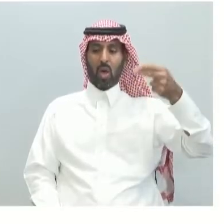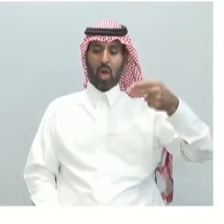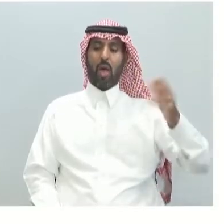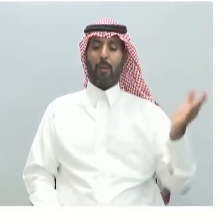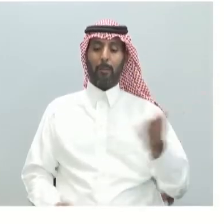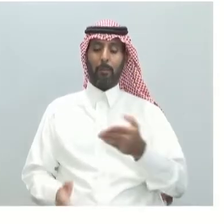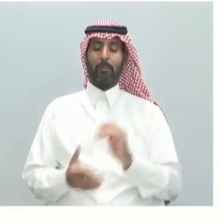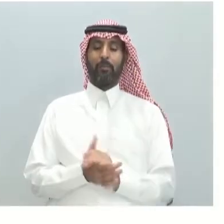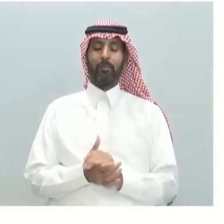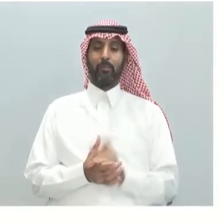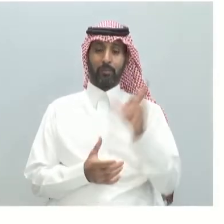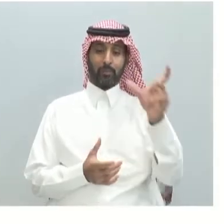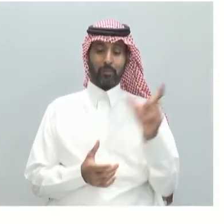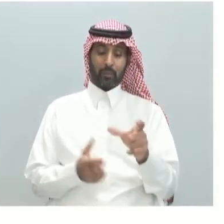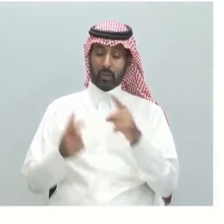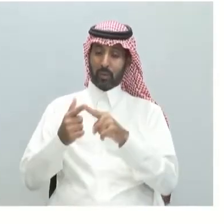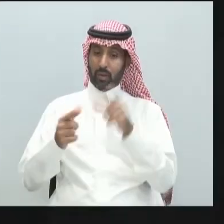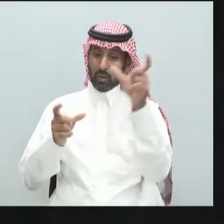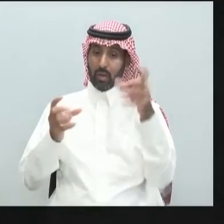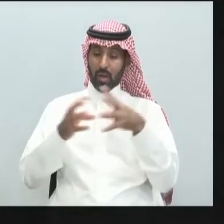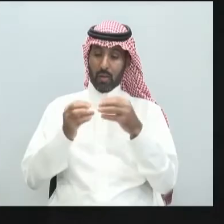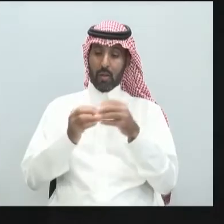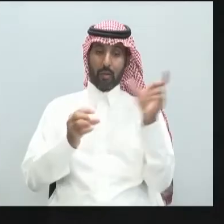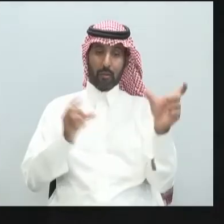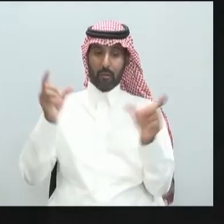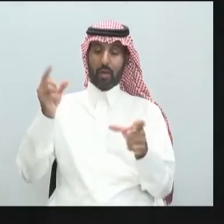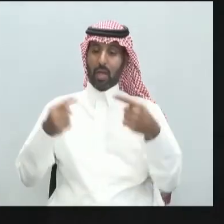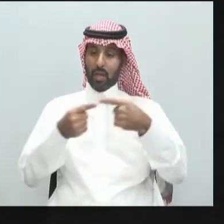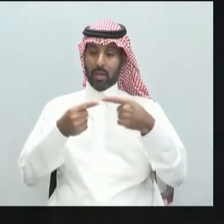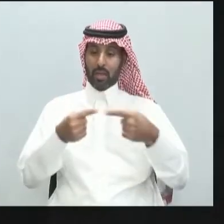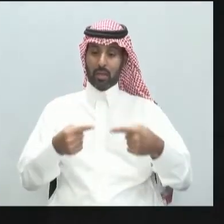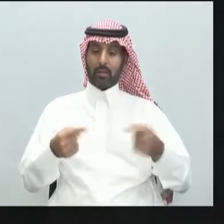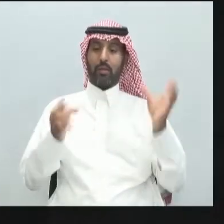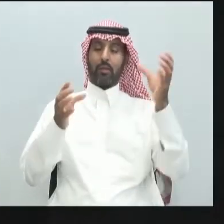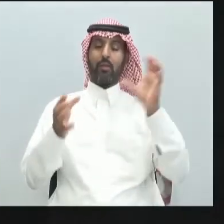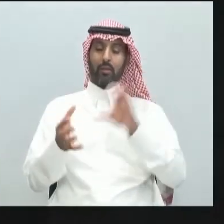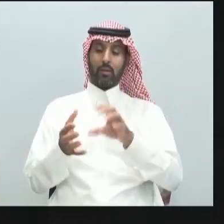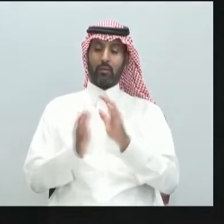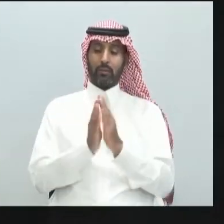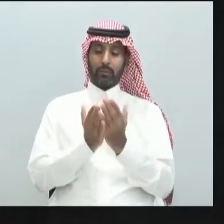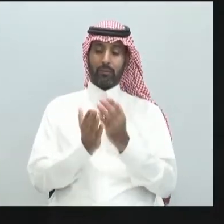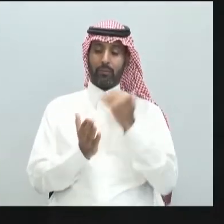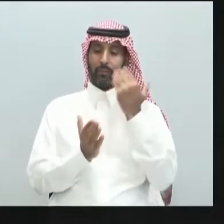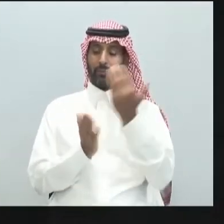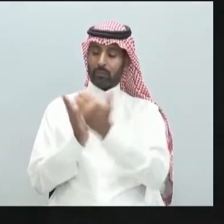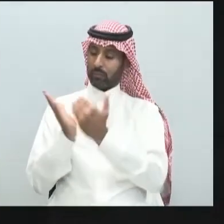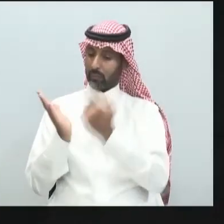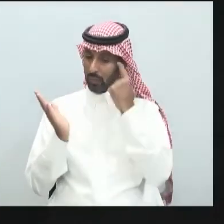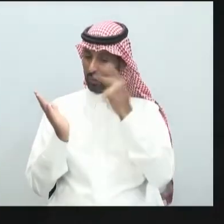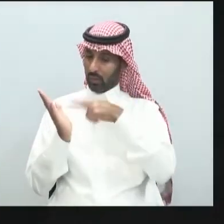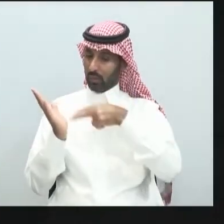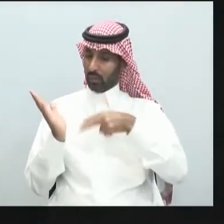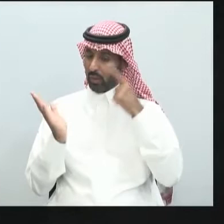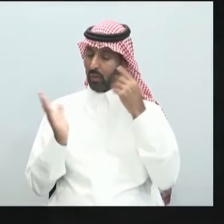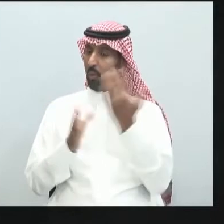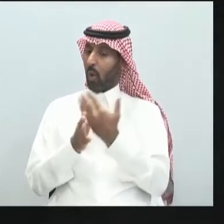اذان الطلاب والطالبات هذه مجموعه من الكلمات التي تعرفنا عليها من خلال نص الفهم القرائي